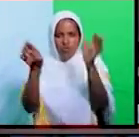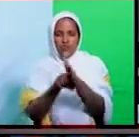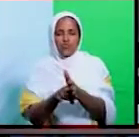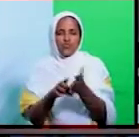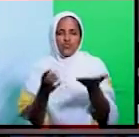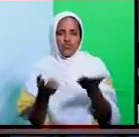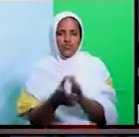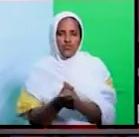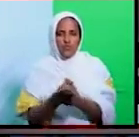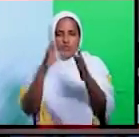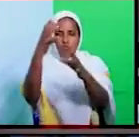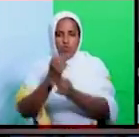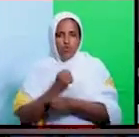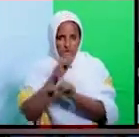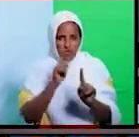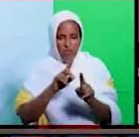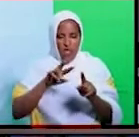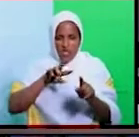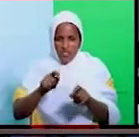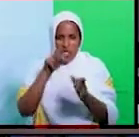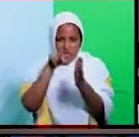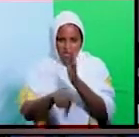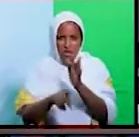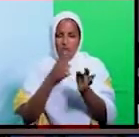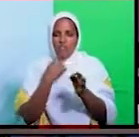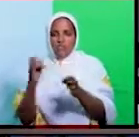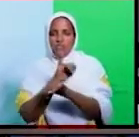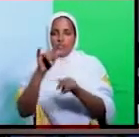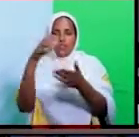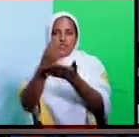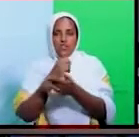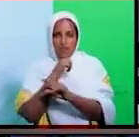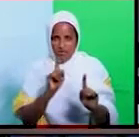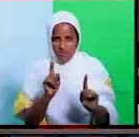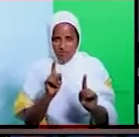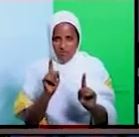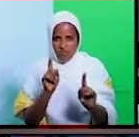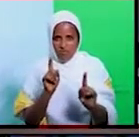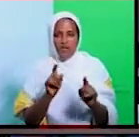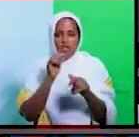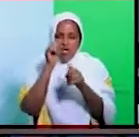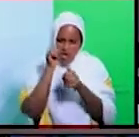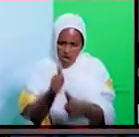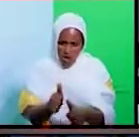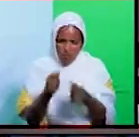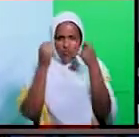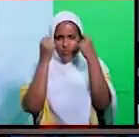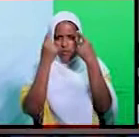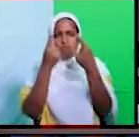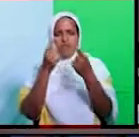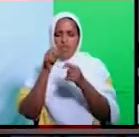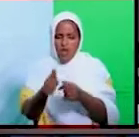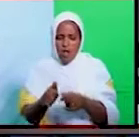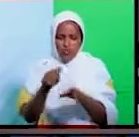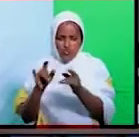ስላልተዋሐደ አልጠቀማቸውም። በምድረ በዳ ወድቀው ወድቀው ወድቀው ነው የቀሩት። ስለዚህ እኛ የምንሰማው ቃል ህይወት እንዲሆነን በእምነት ከእኛ ጋር